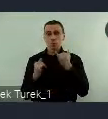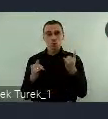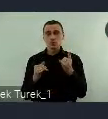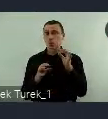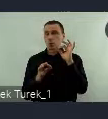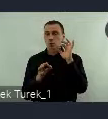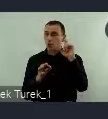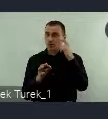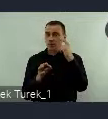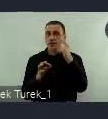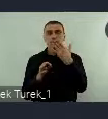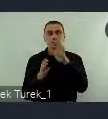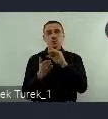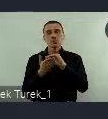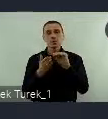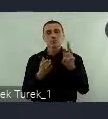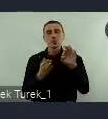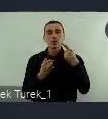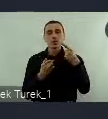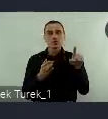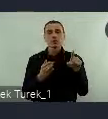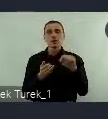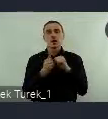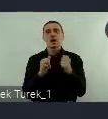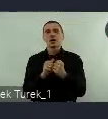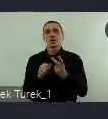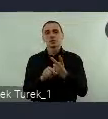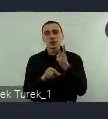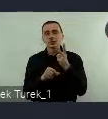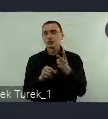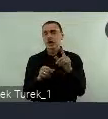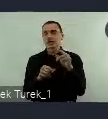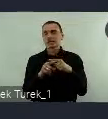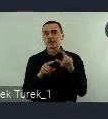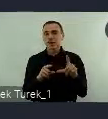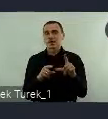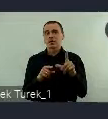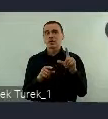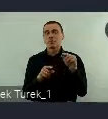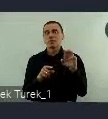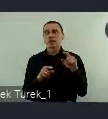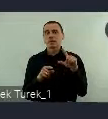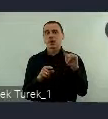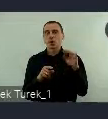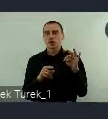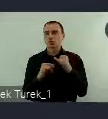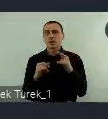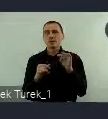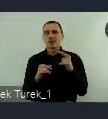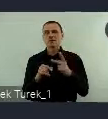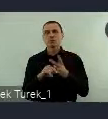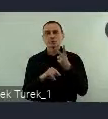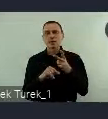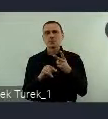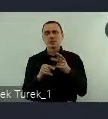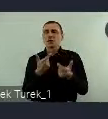uczę ludzi jak pisać w Wordzie Jak robić dostępne egzaminu Jak robić dostępne Powerpoint ty co to znaczy dostępne PDF od tego